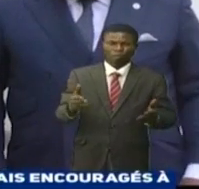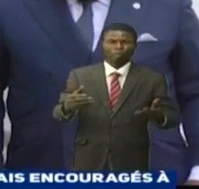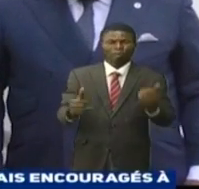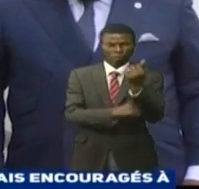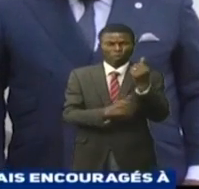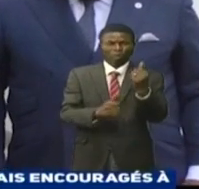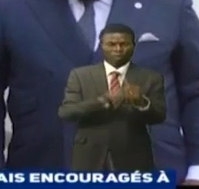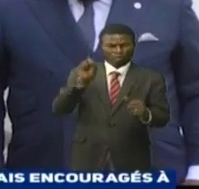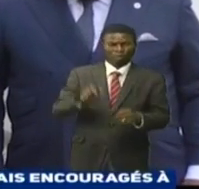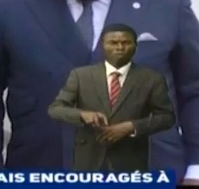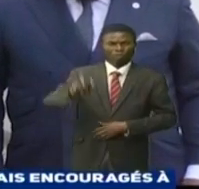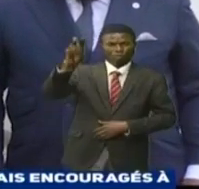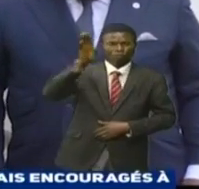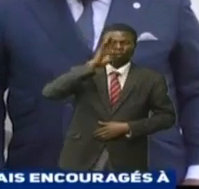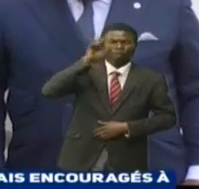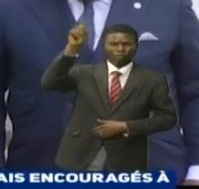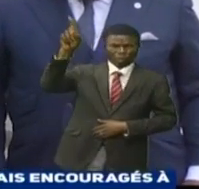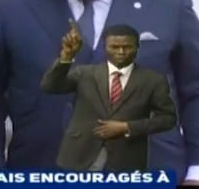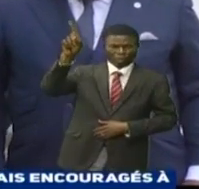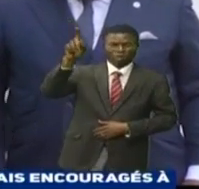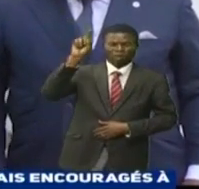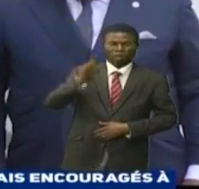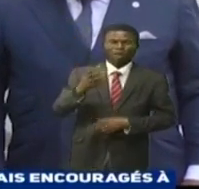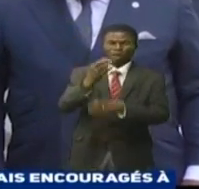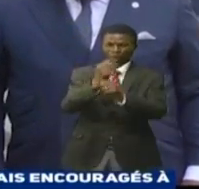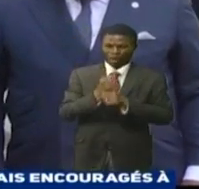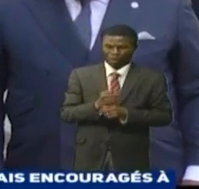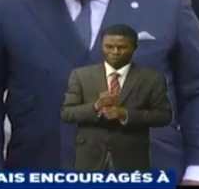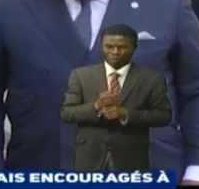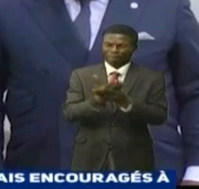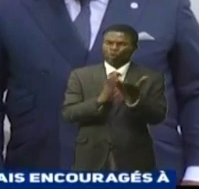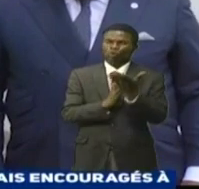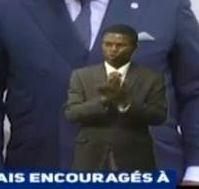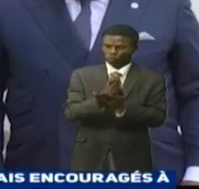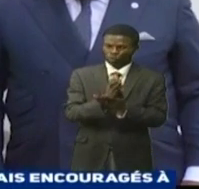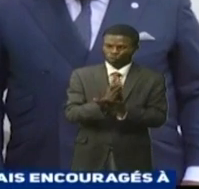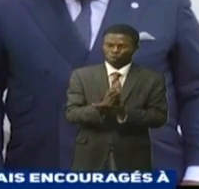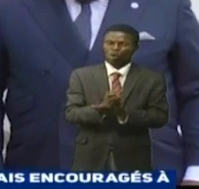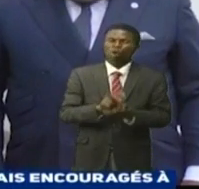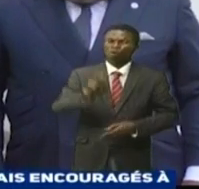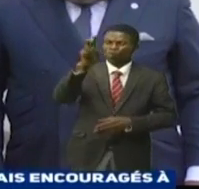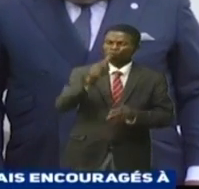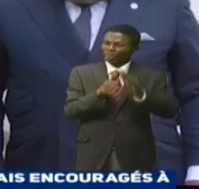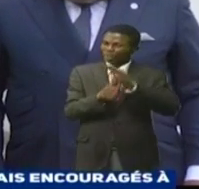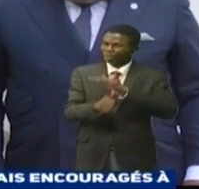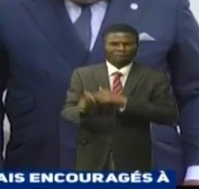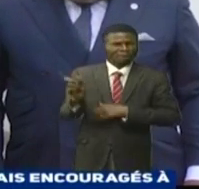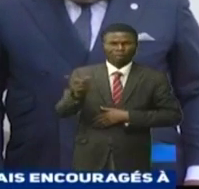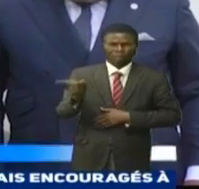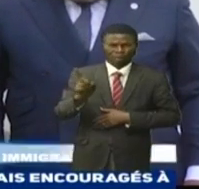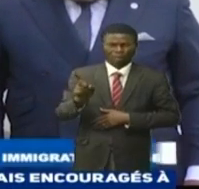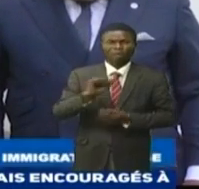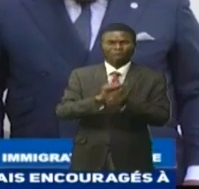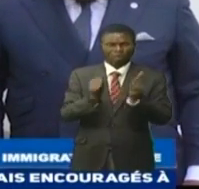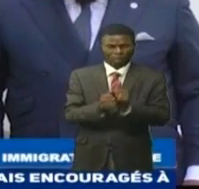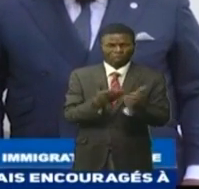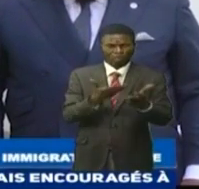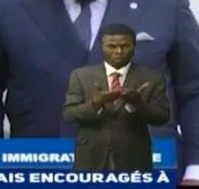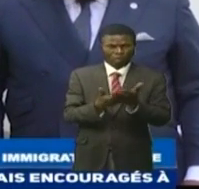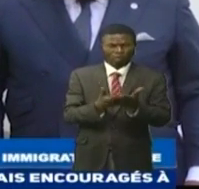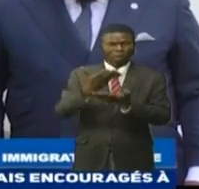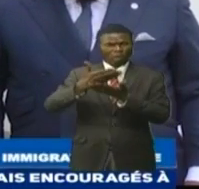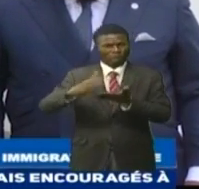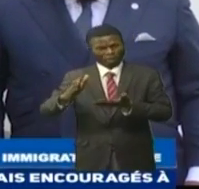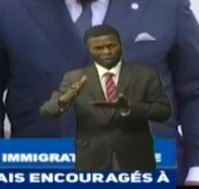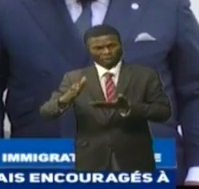qui veulent venir en Belgique d'utiliser les voix légales avec des conditions légales ça c'est aussi une partie